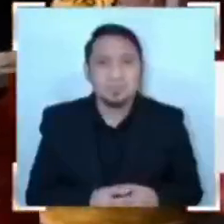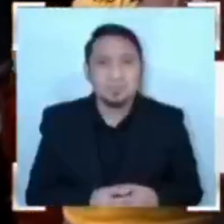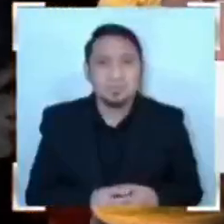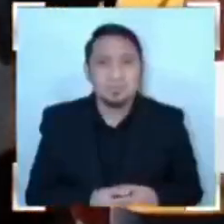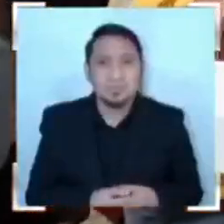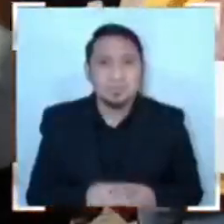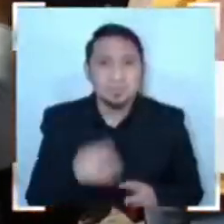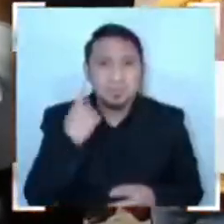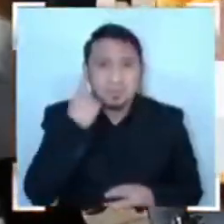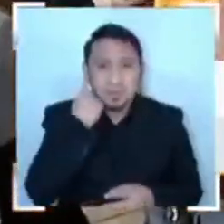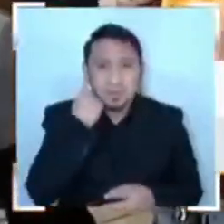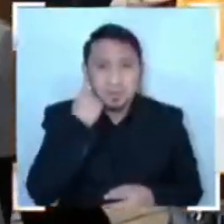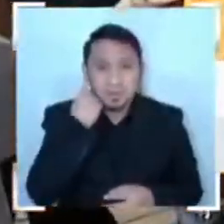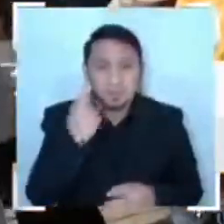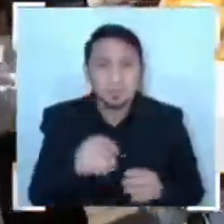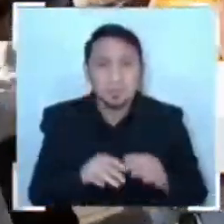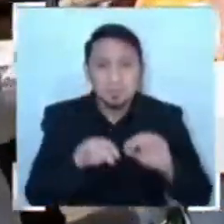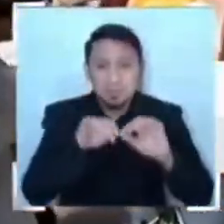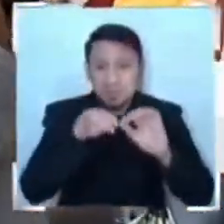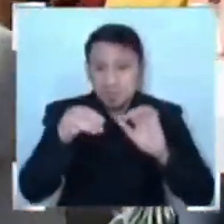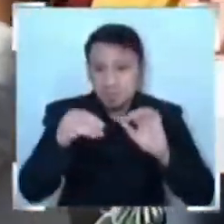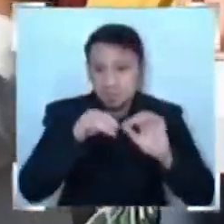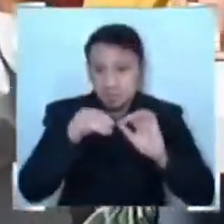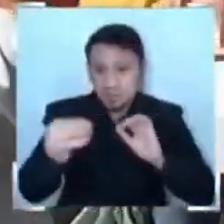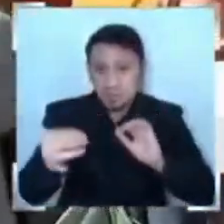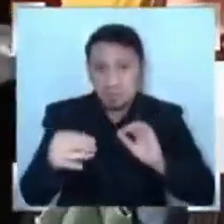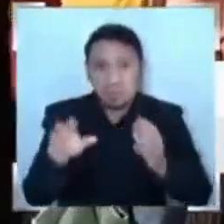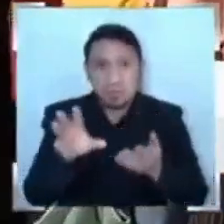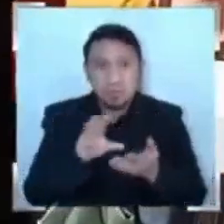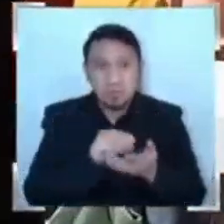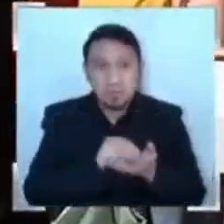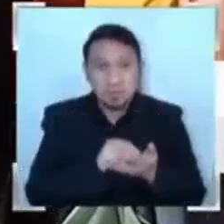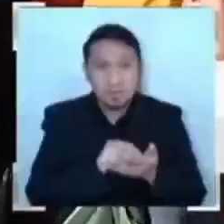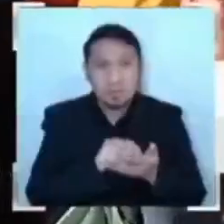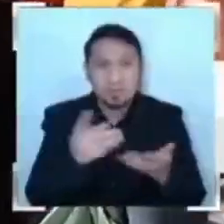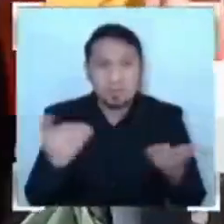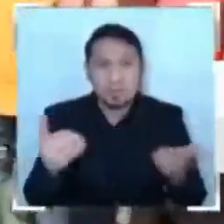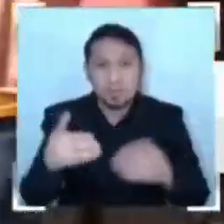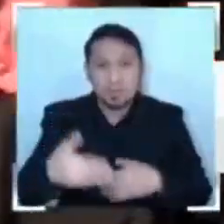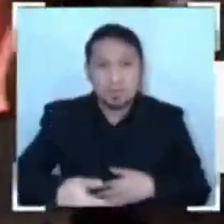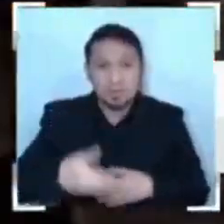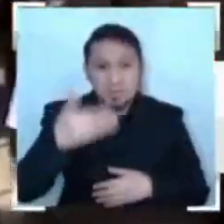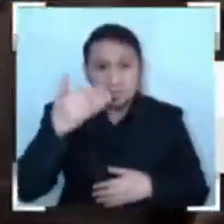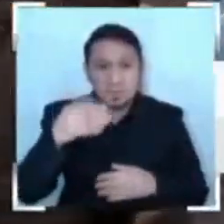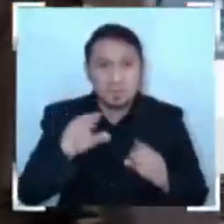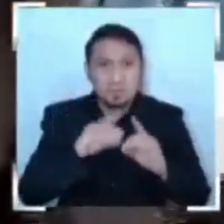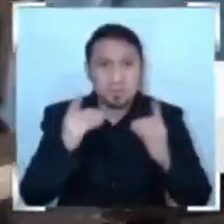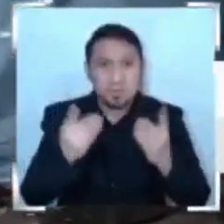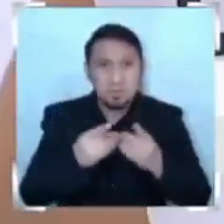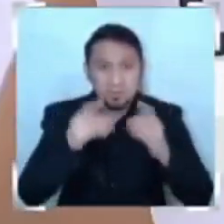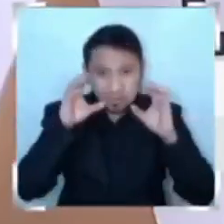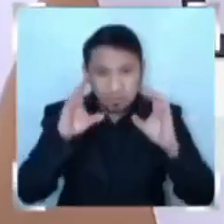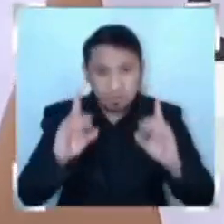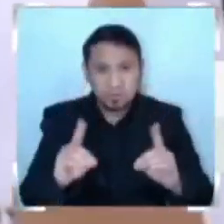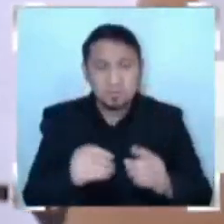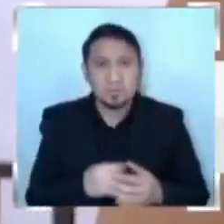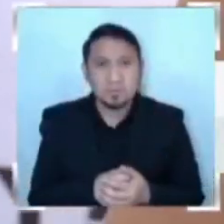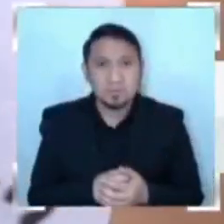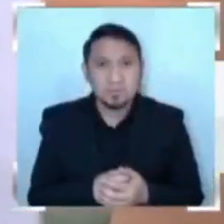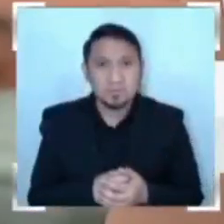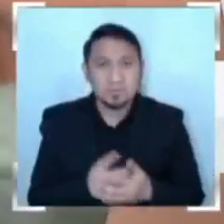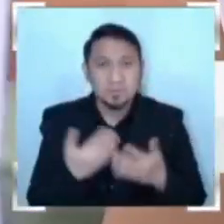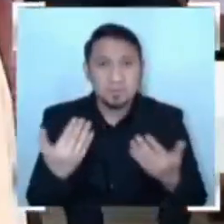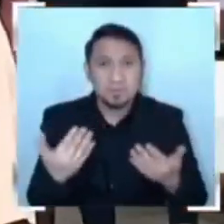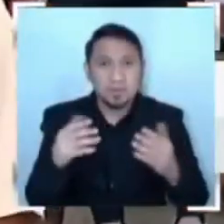Kanina, sabay-sabay na pinagpupunit ng ilang guro ang kopya ng memorandum sa harap ng opisina ng DepEd. Ayon sa Alliance of Concerned Teachers o